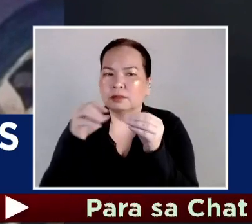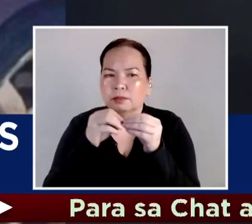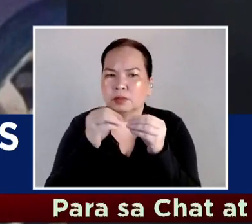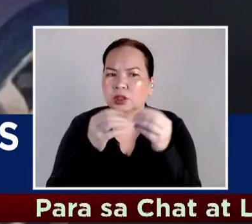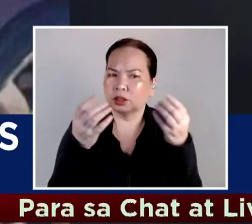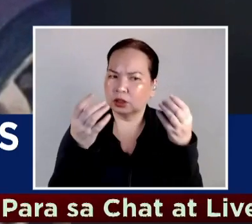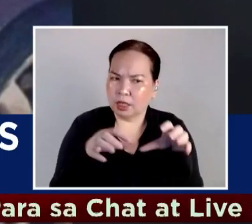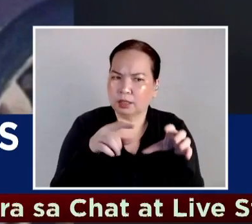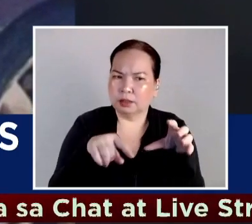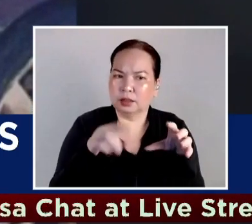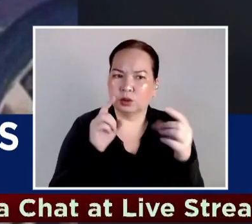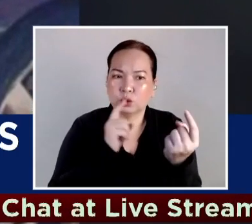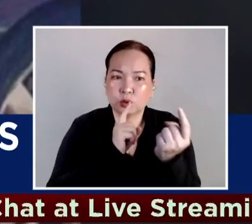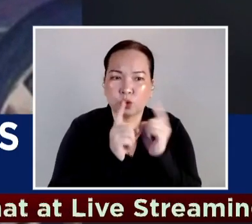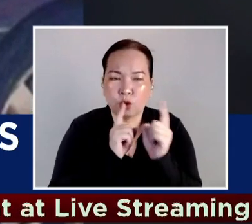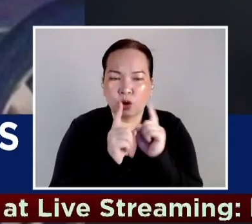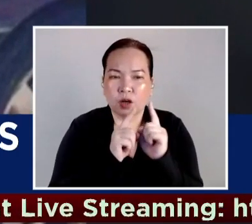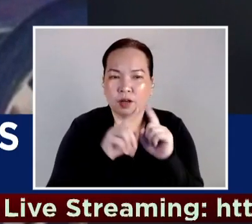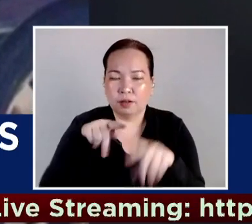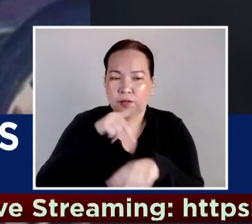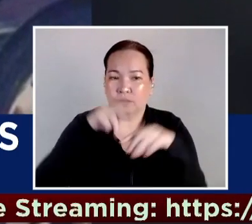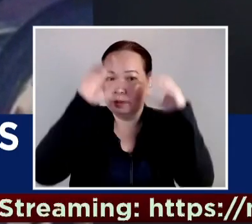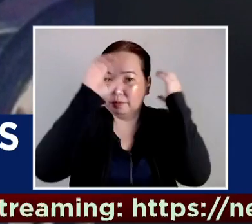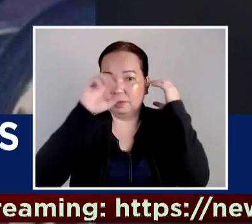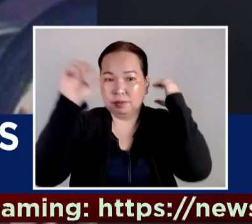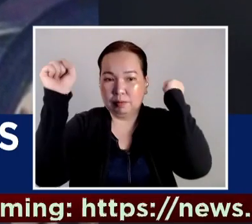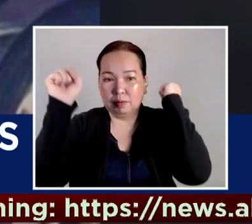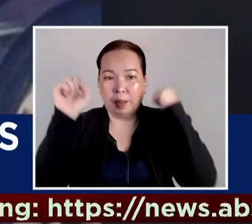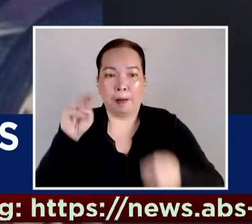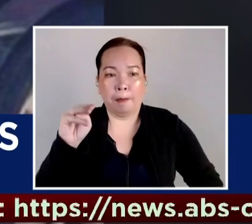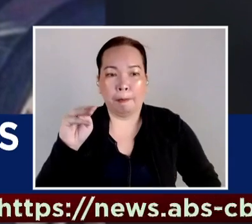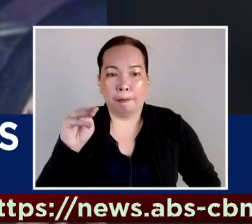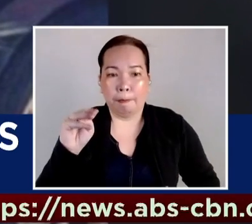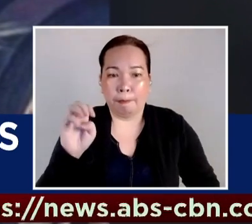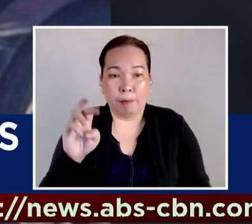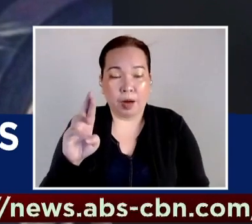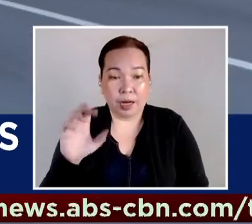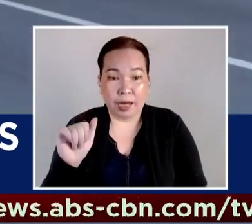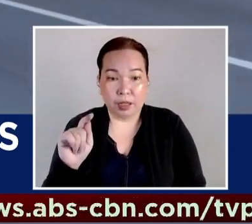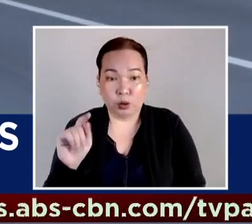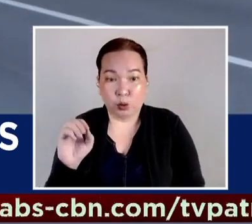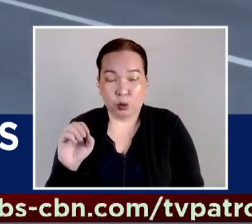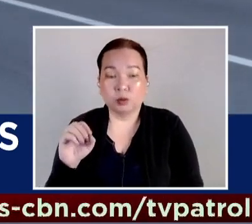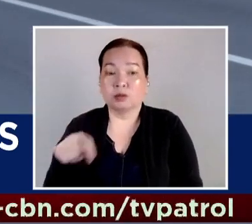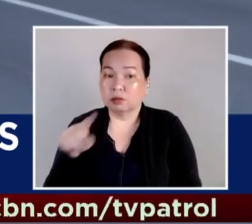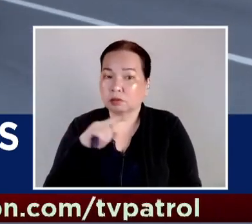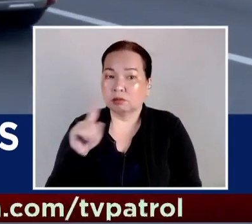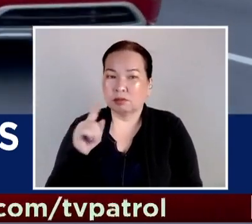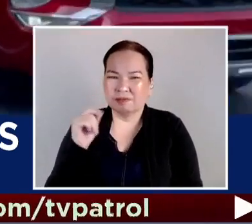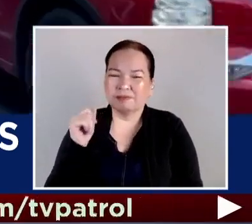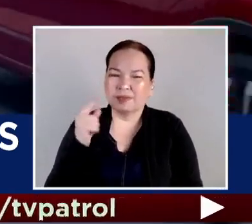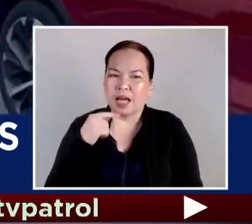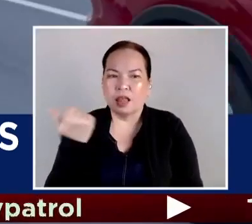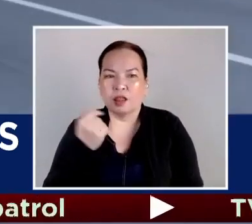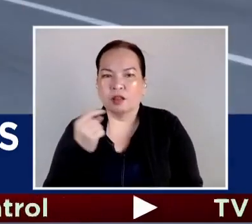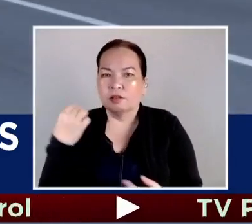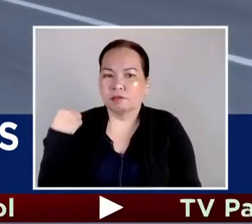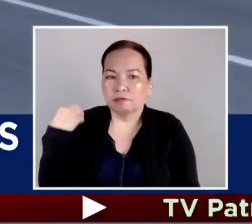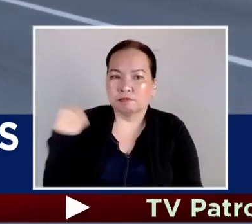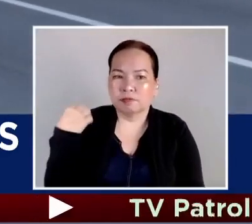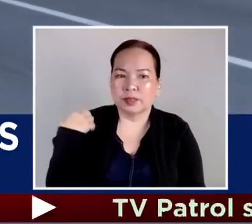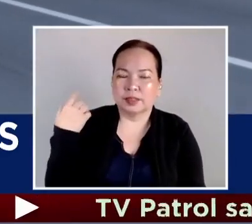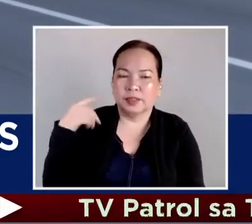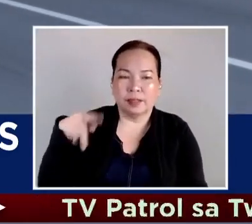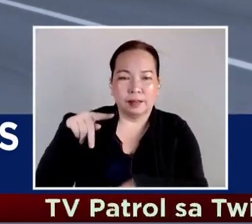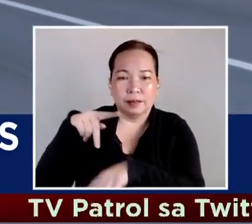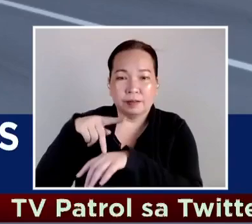na makausap ni Philippine Consul General El Mercato Martes sa Amerika ang ilan sa mga opisyal ng Philadelphia tulad ni Mayor